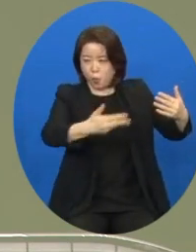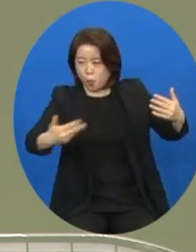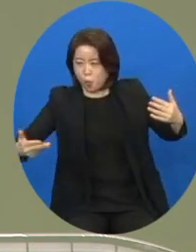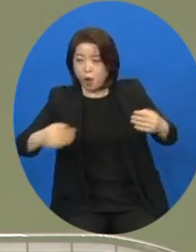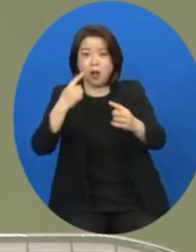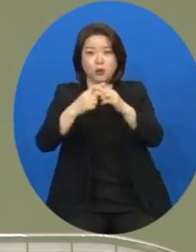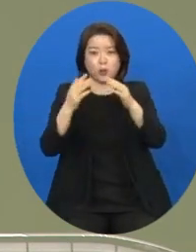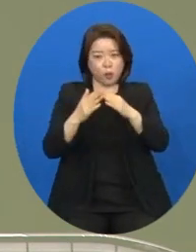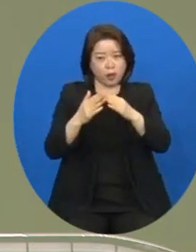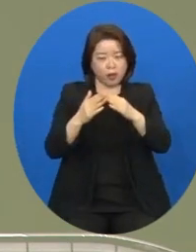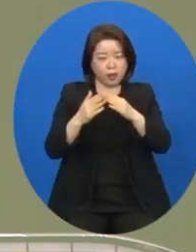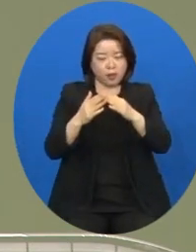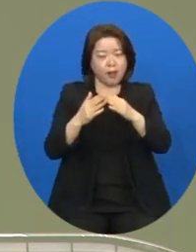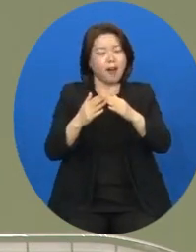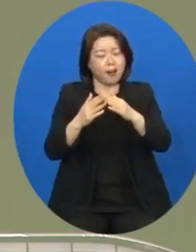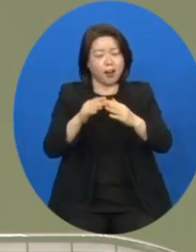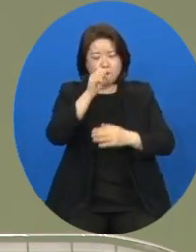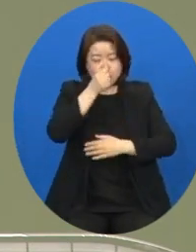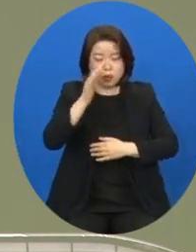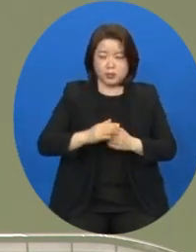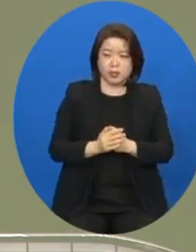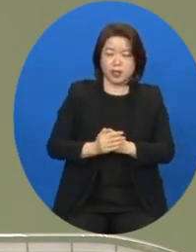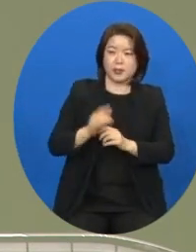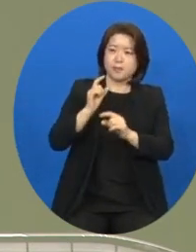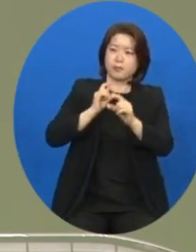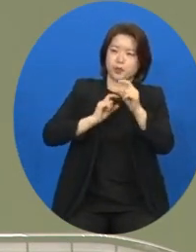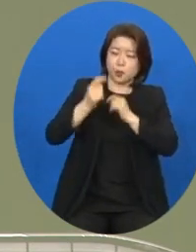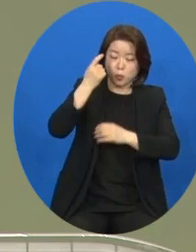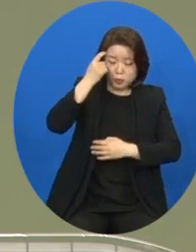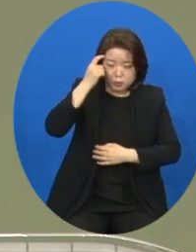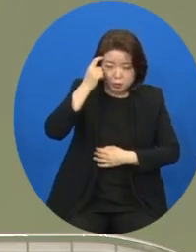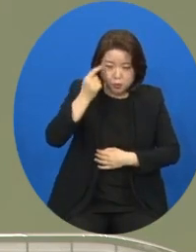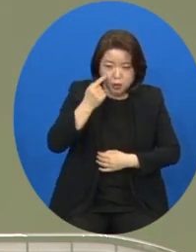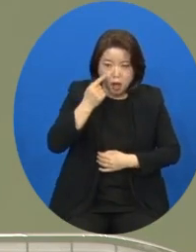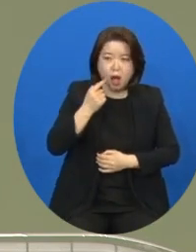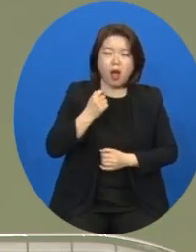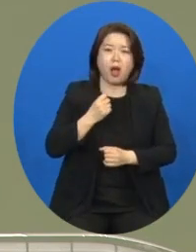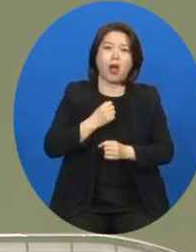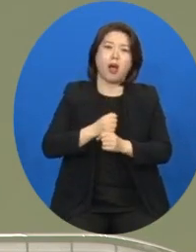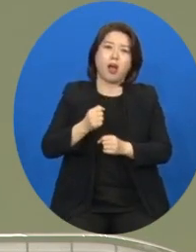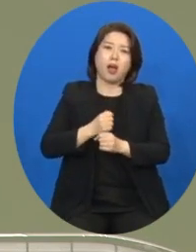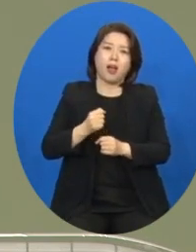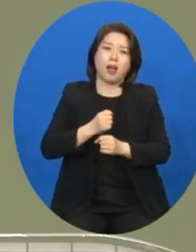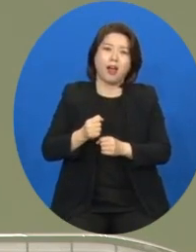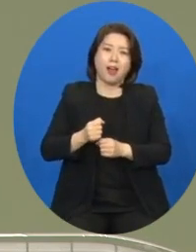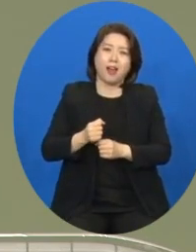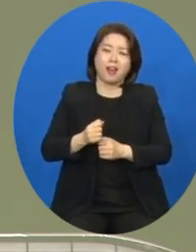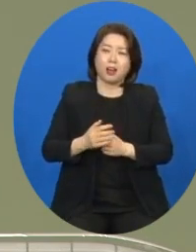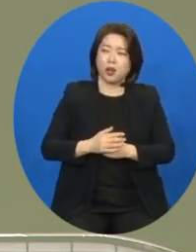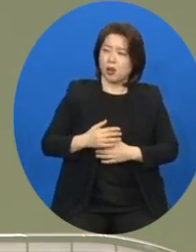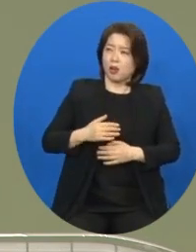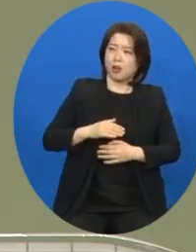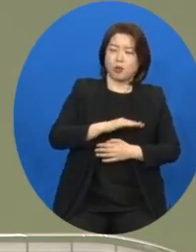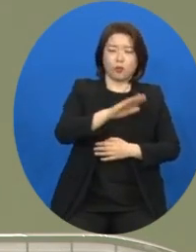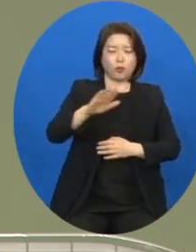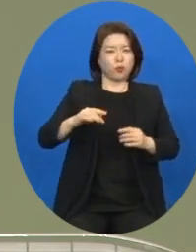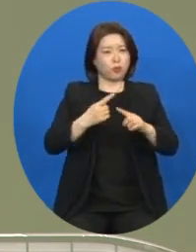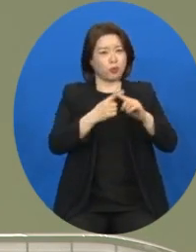그런데 조금 더 생각해 보니까 너무 난감한 겁니다. 아니, 우리